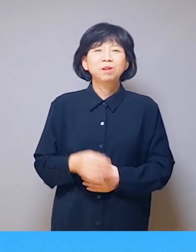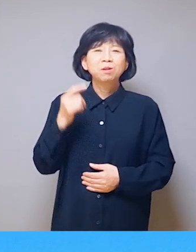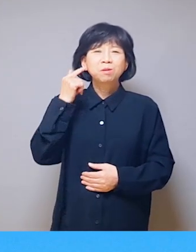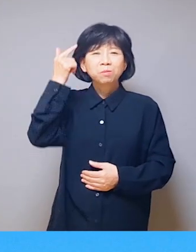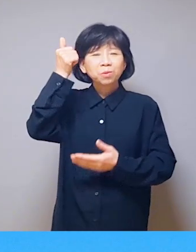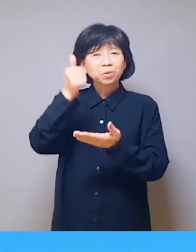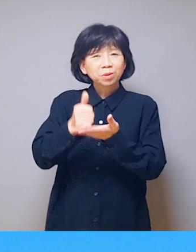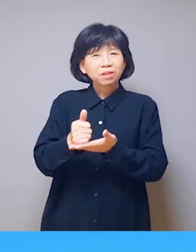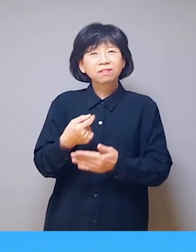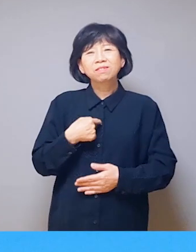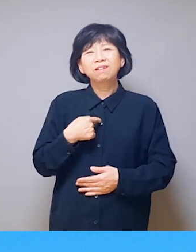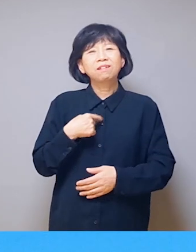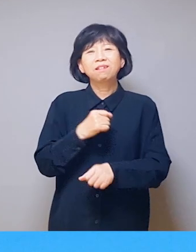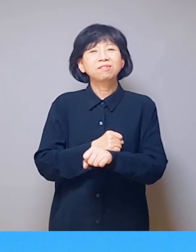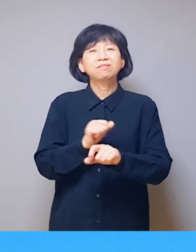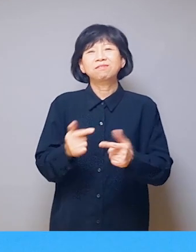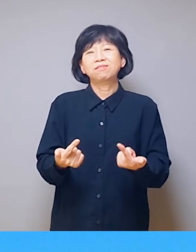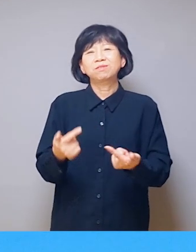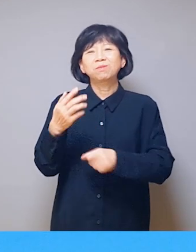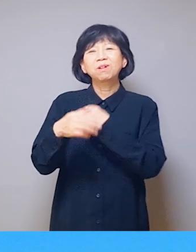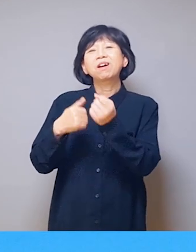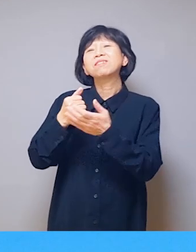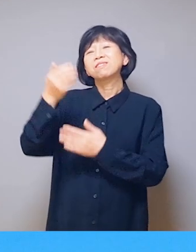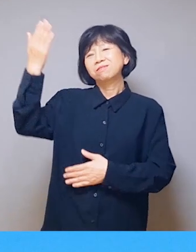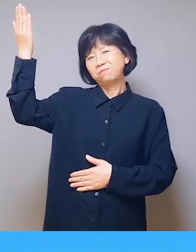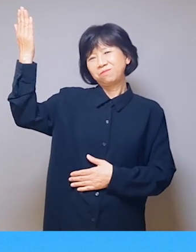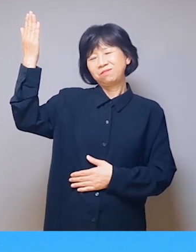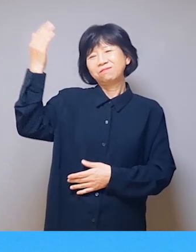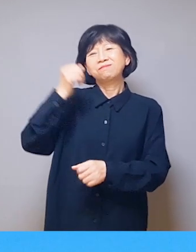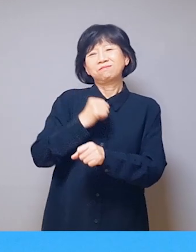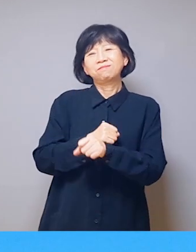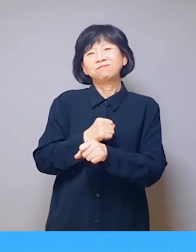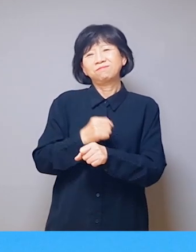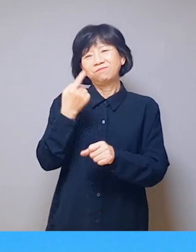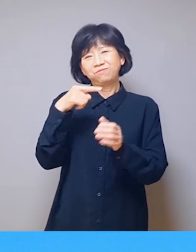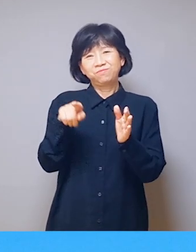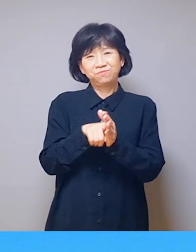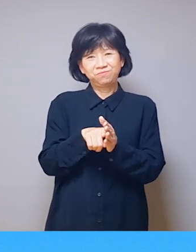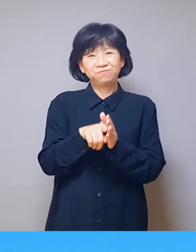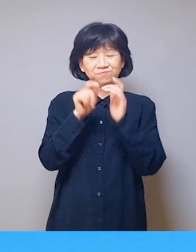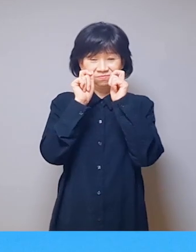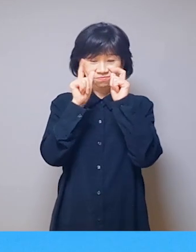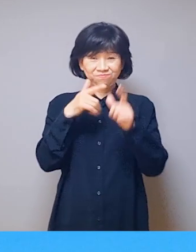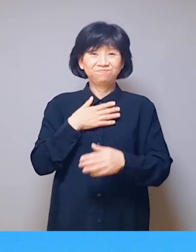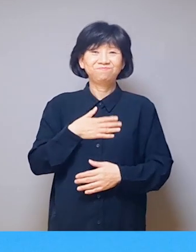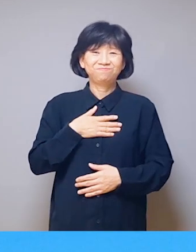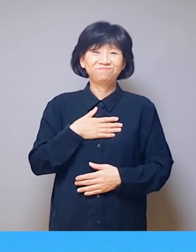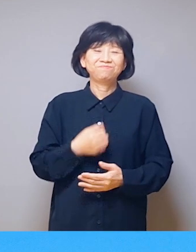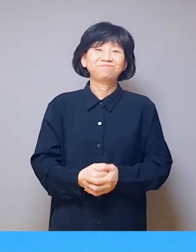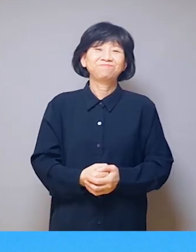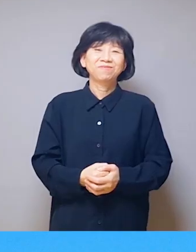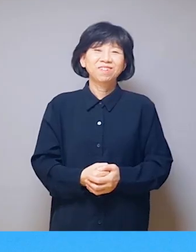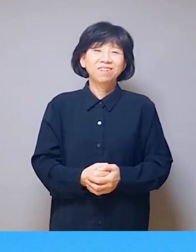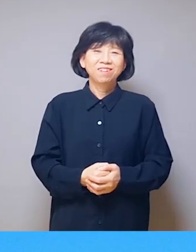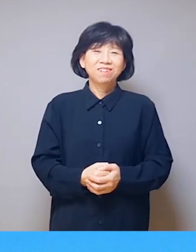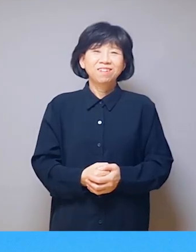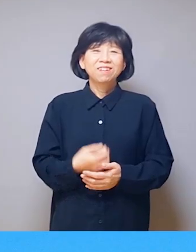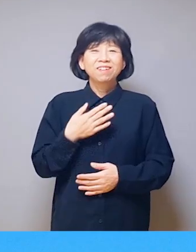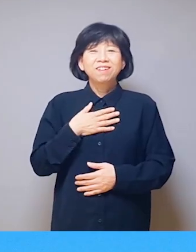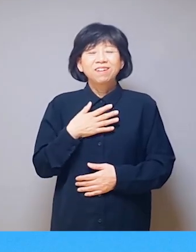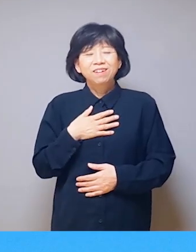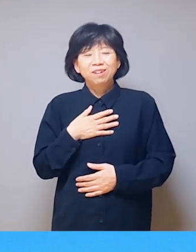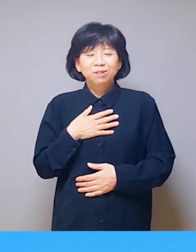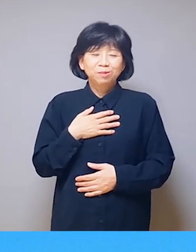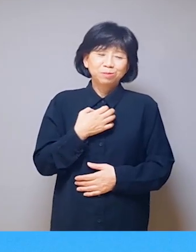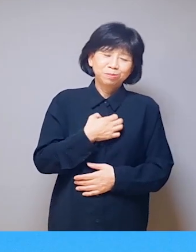목회는 제가 하는 게 아니고 하나님이 하시는 줄 믿습니다. 또 깨닫는 거죠. 아둥바둥하는 저의